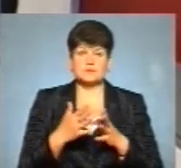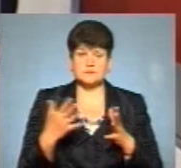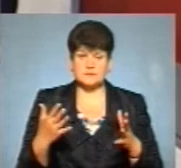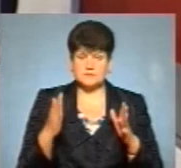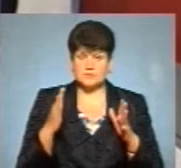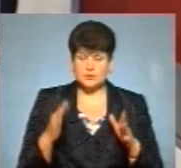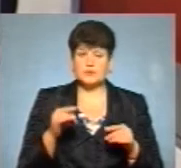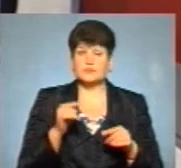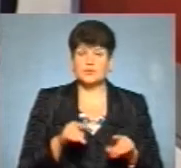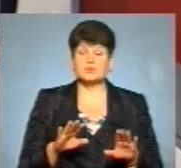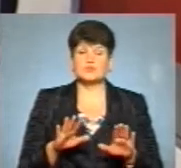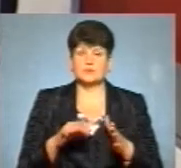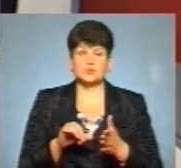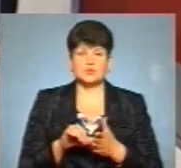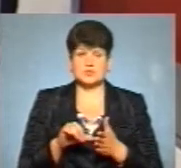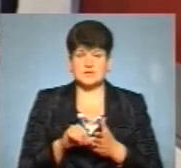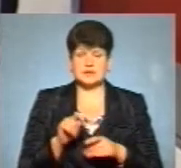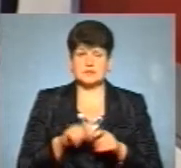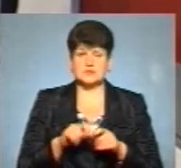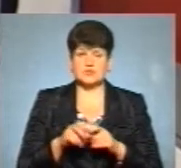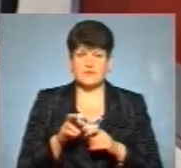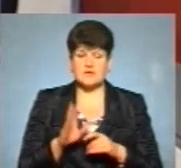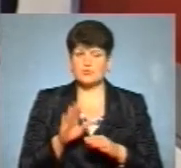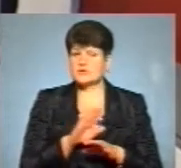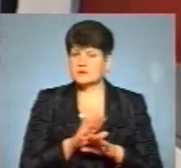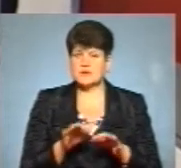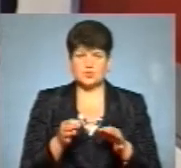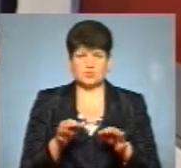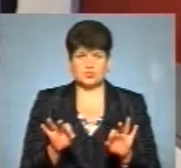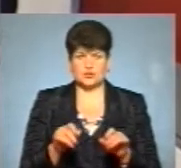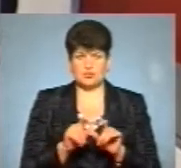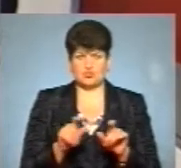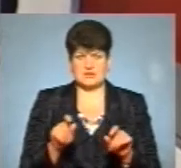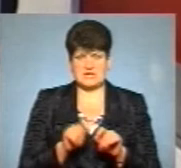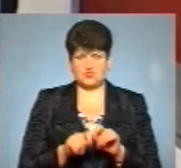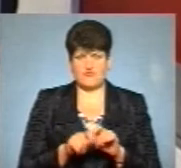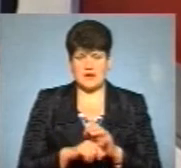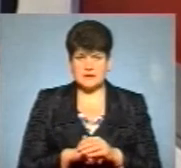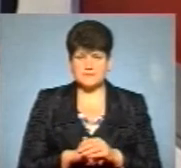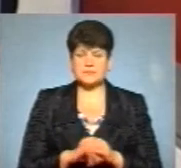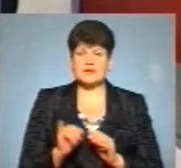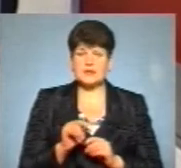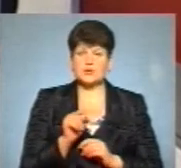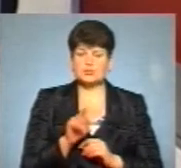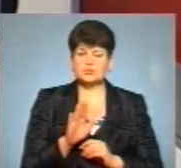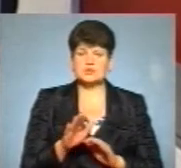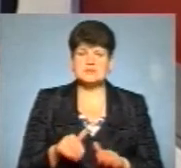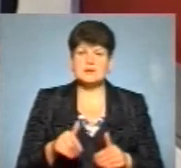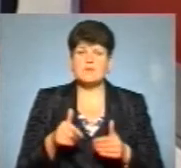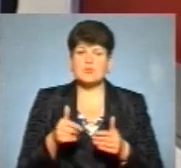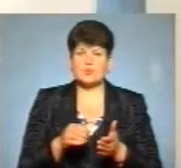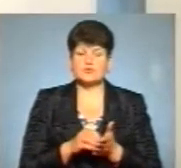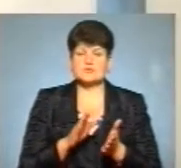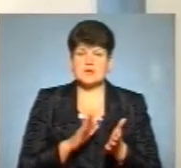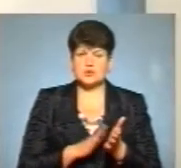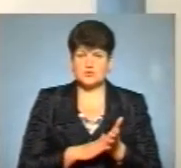в такому випадку учасник тестування буде недопущений до пункту тестування. І йому буде запропоновано